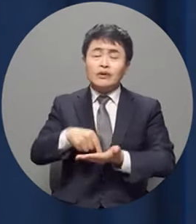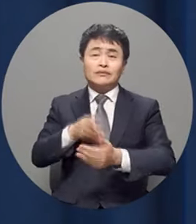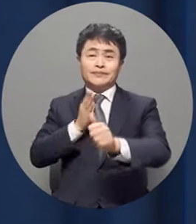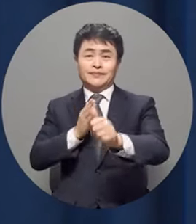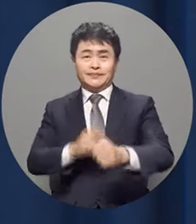둘째